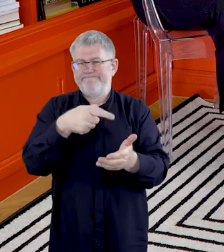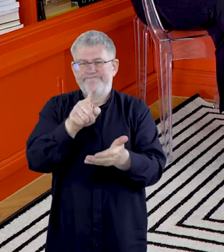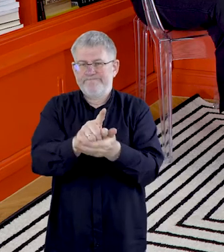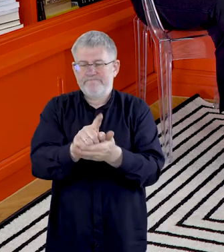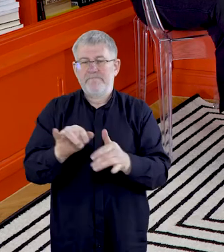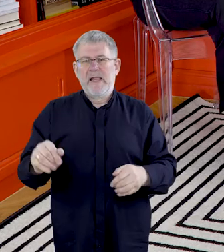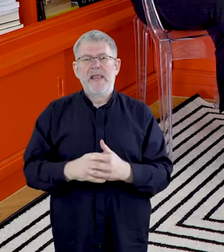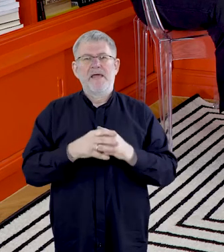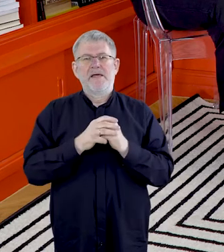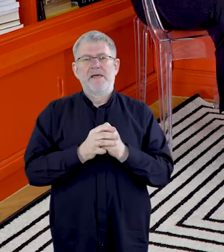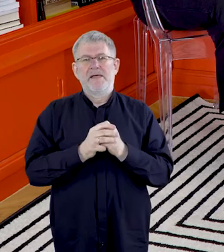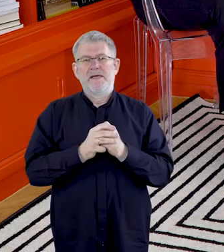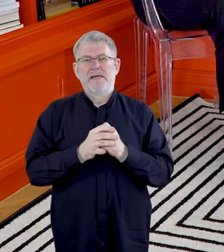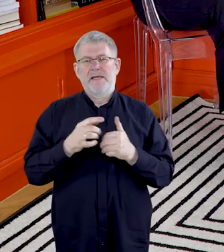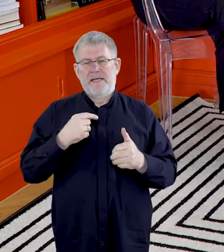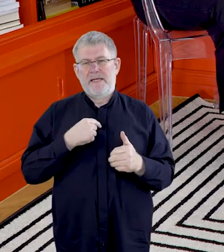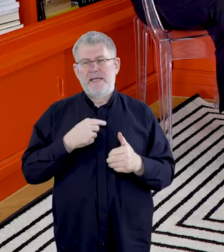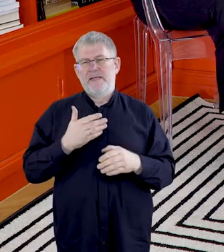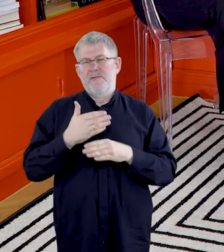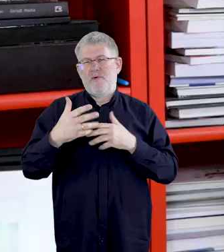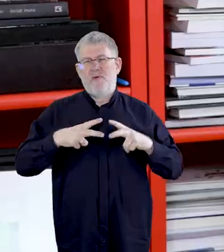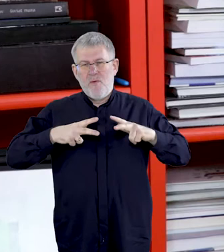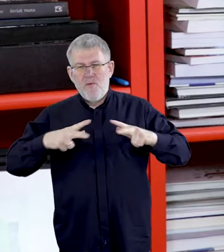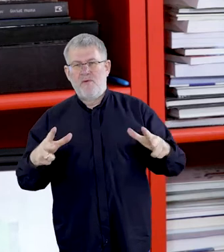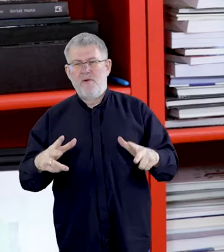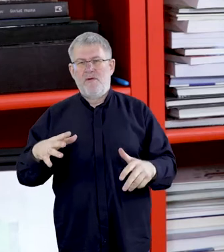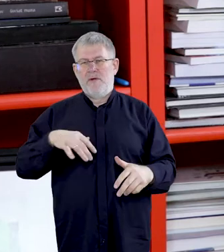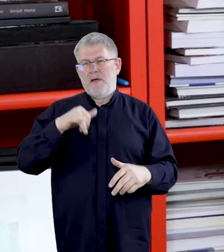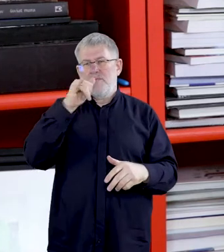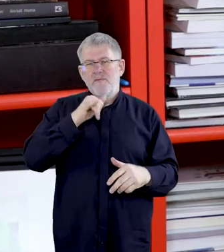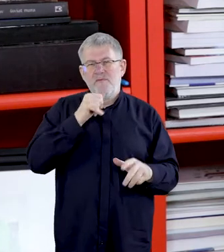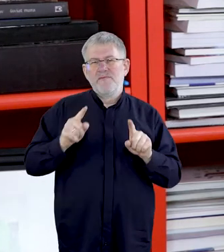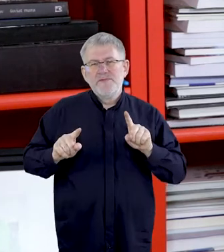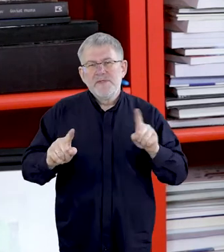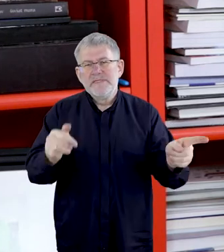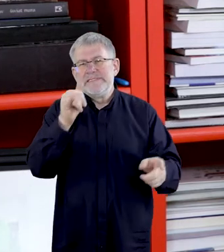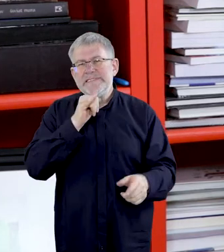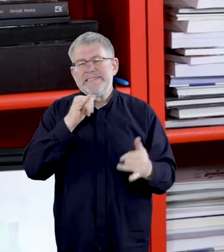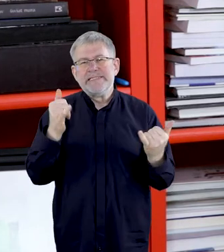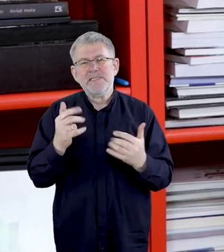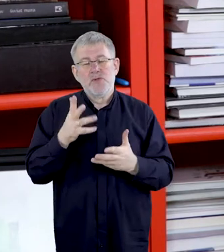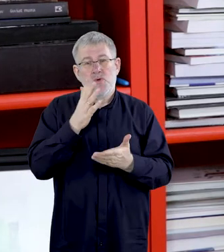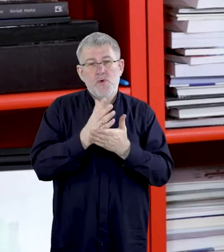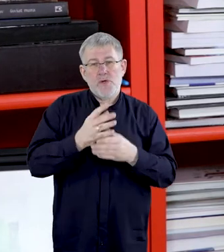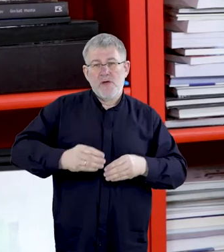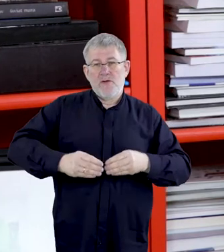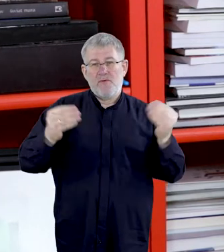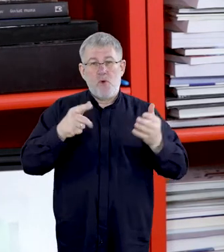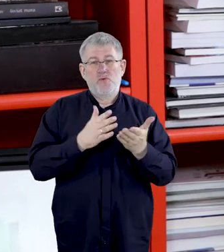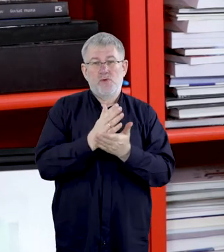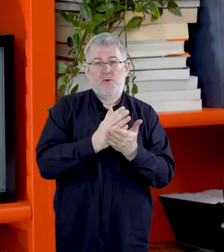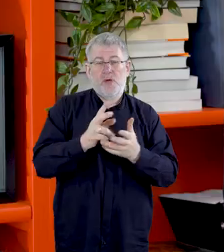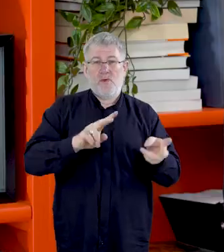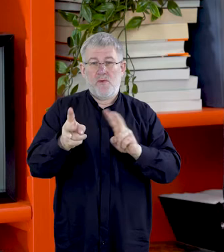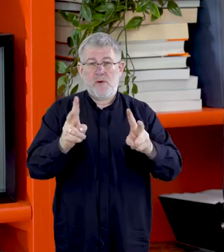ważne, to znaczy ja wtedy w ogóle też byłam na urlopie, pamiętam, że próbowałam to jakoś tam zorganizować, ponieważ już się rozwijała usługa tłumacza